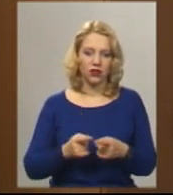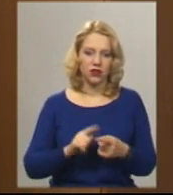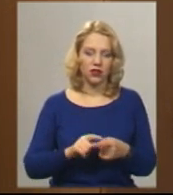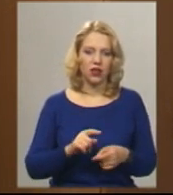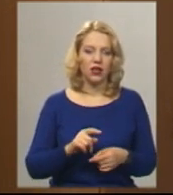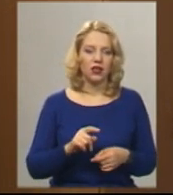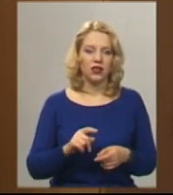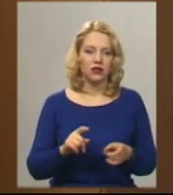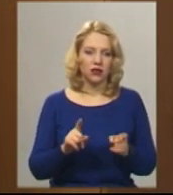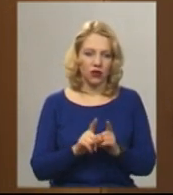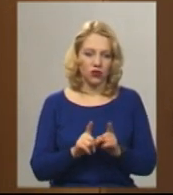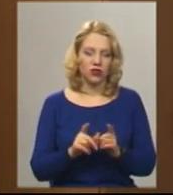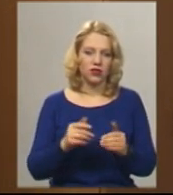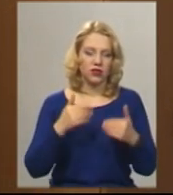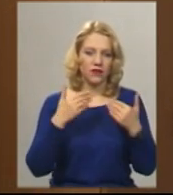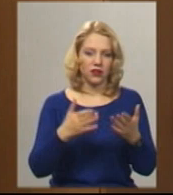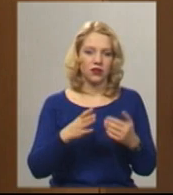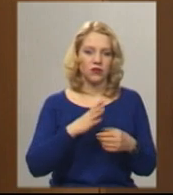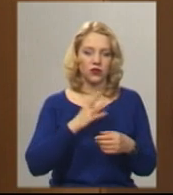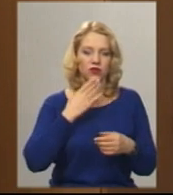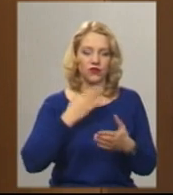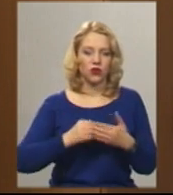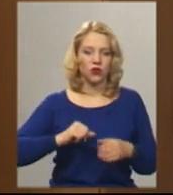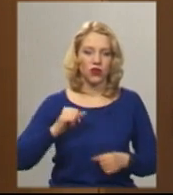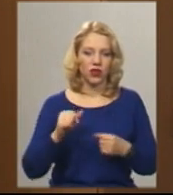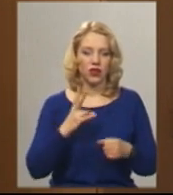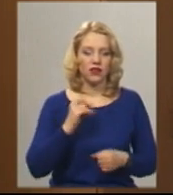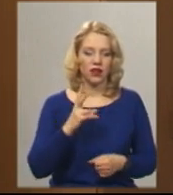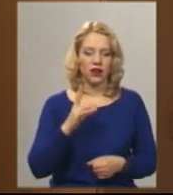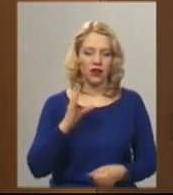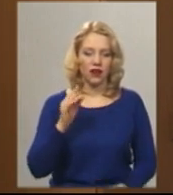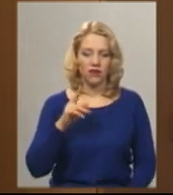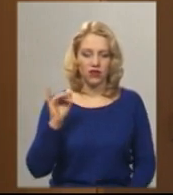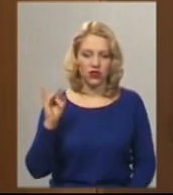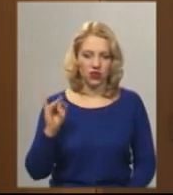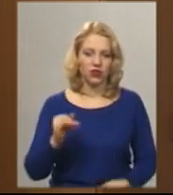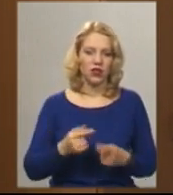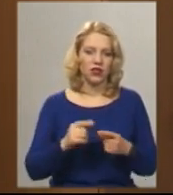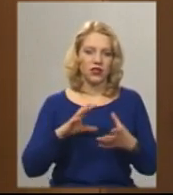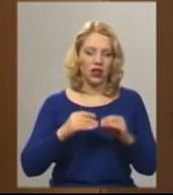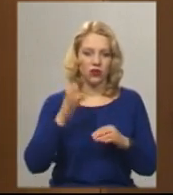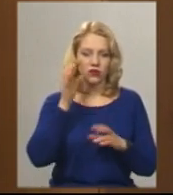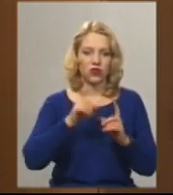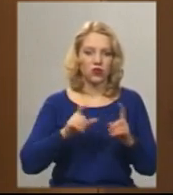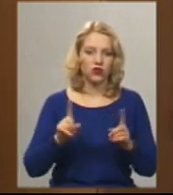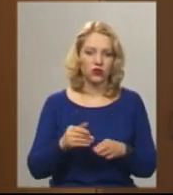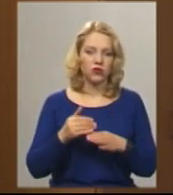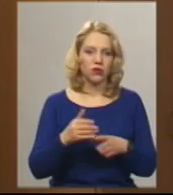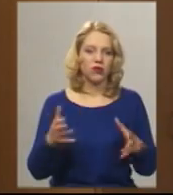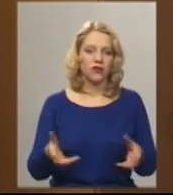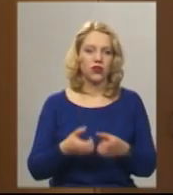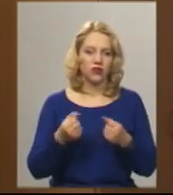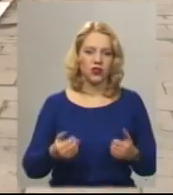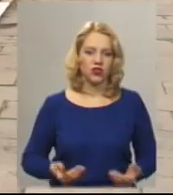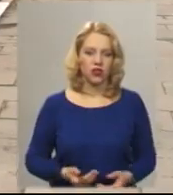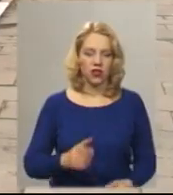школа, також ми до неї зверталися, до своїх колег, Наркевицька загальноосвітня школа, щоб допомогли врятувати життя Сороки